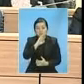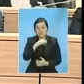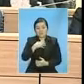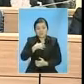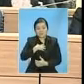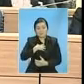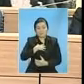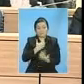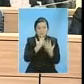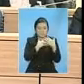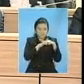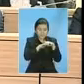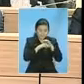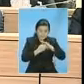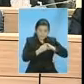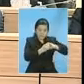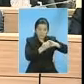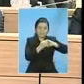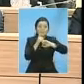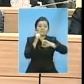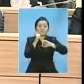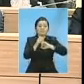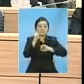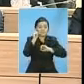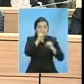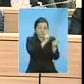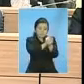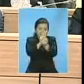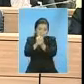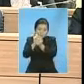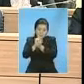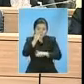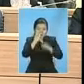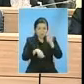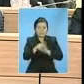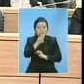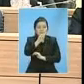ได้ 100% ในประเทศไทยท่านจะต้องสื่อสาร